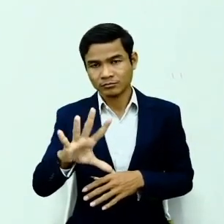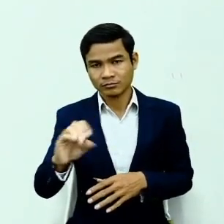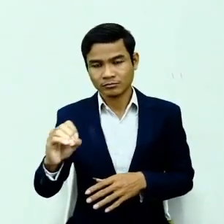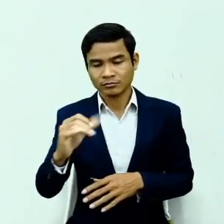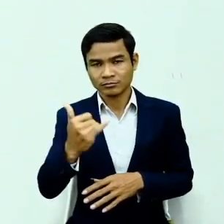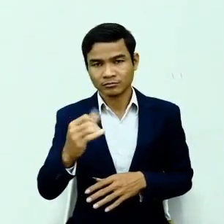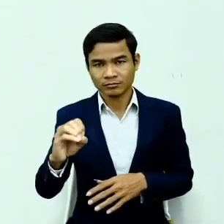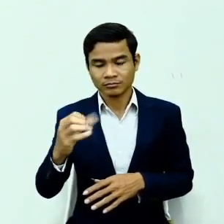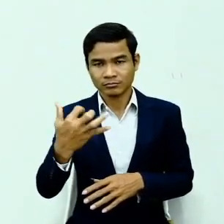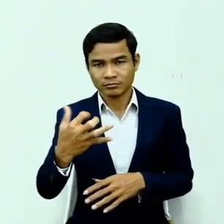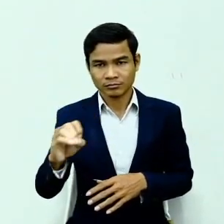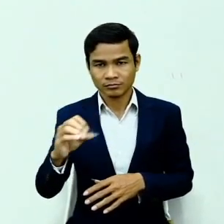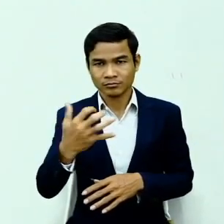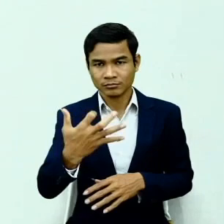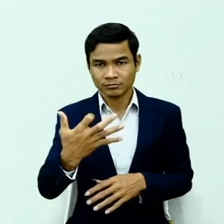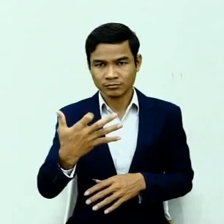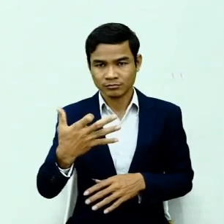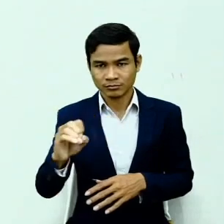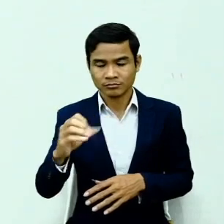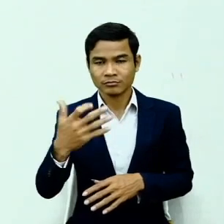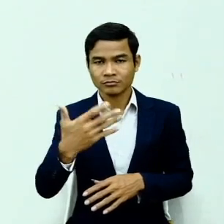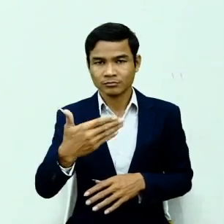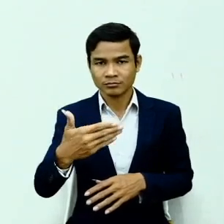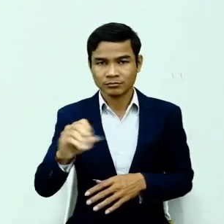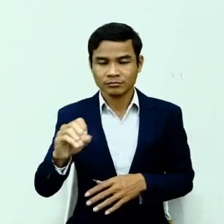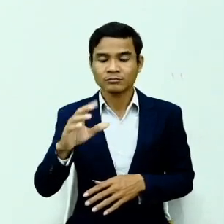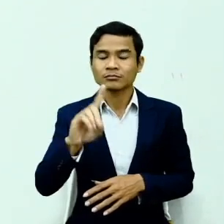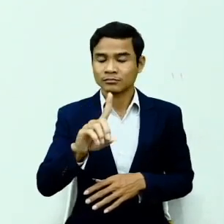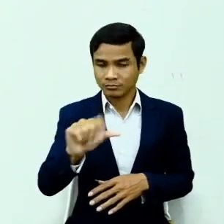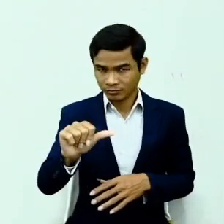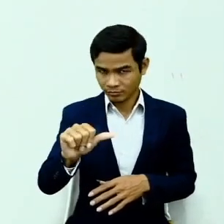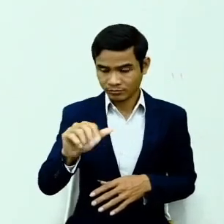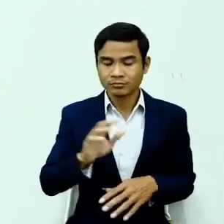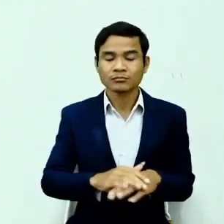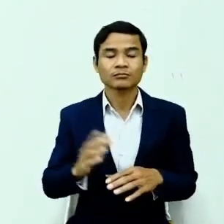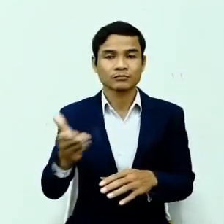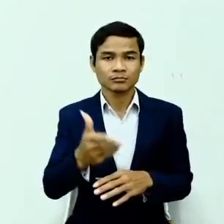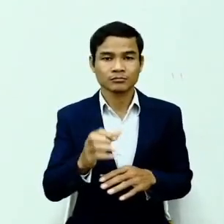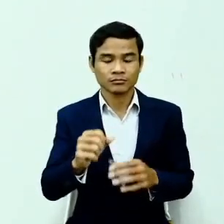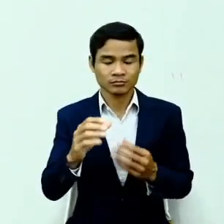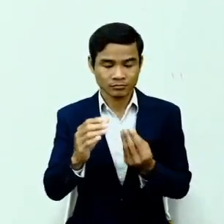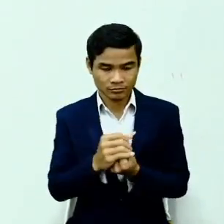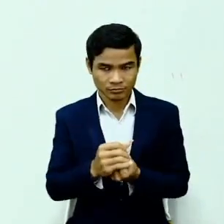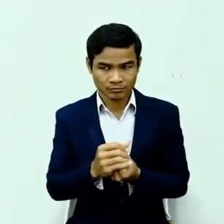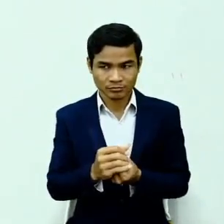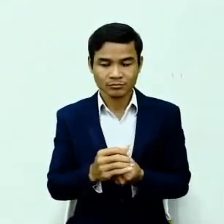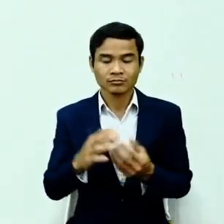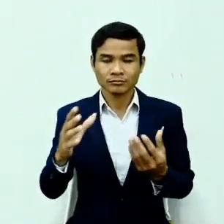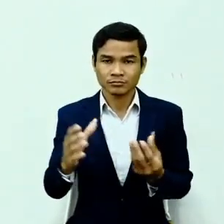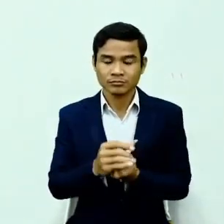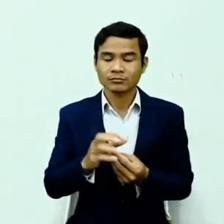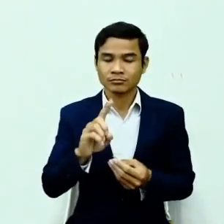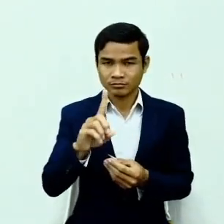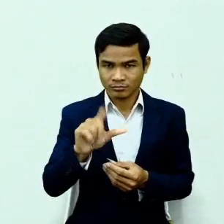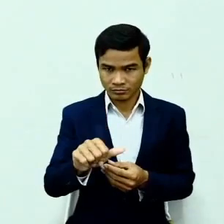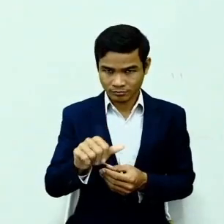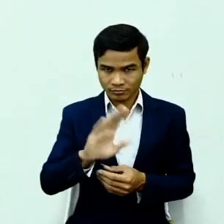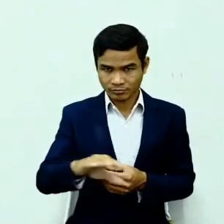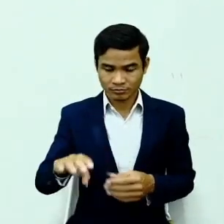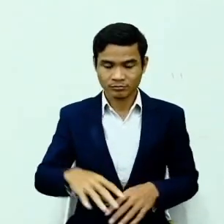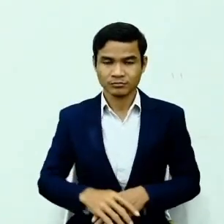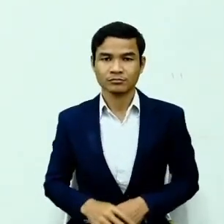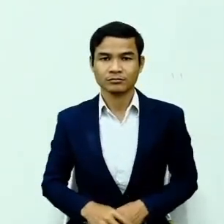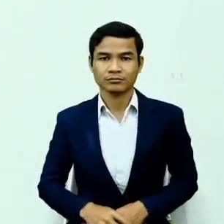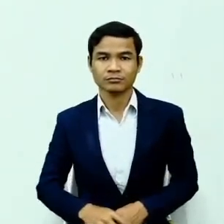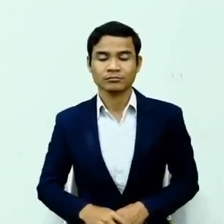há hốc chất bát cái mùi rồi. Chà cứ dương ban chùm nốn. Sà rộp nó cứ mùi. Mùi